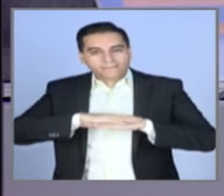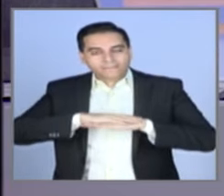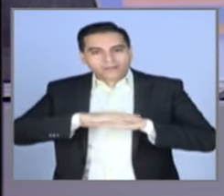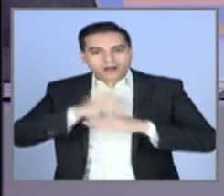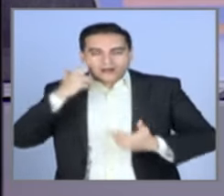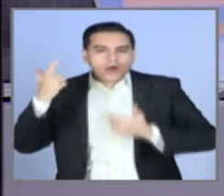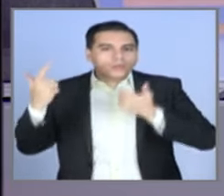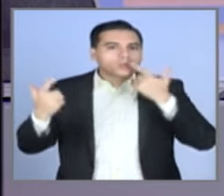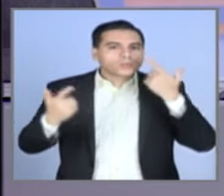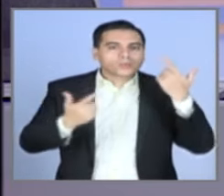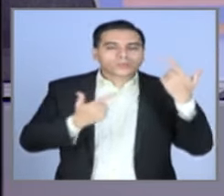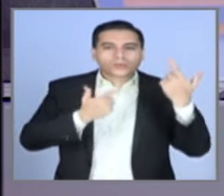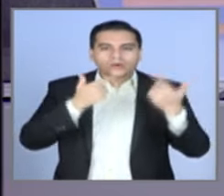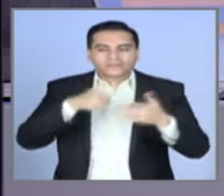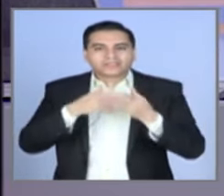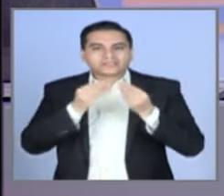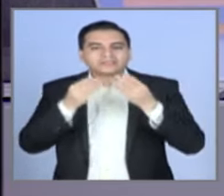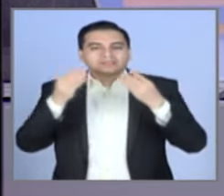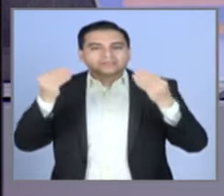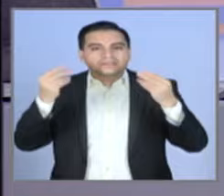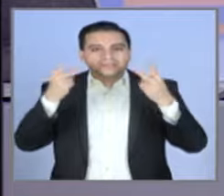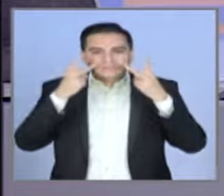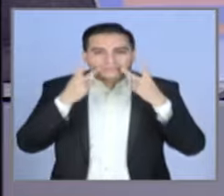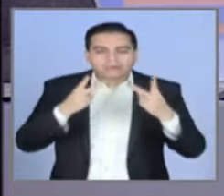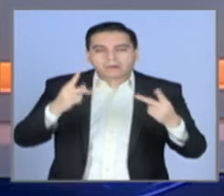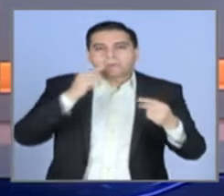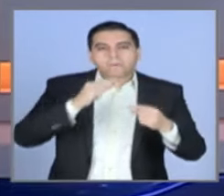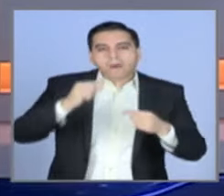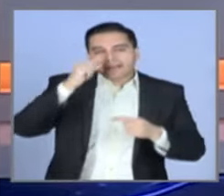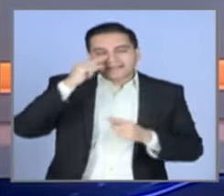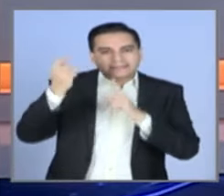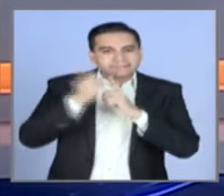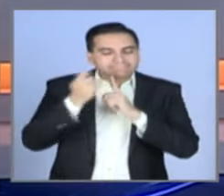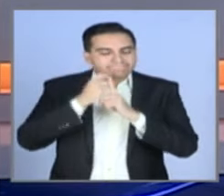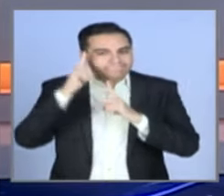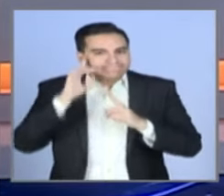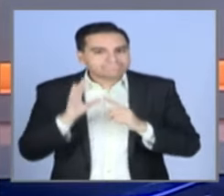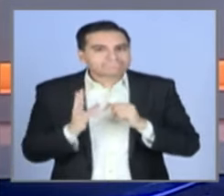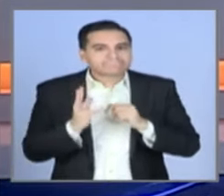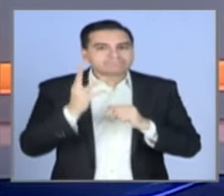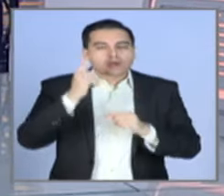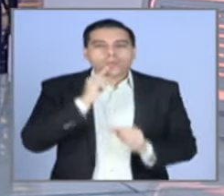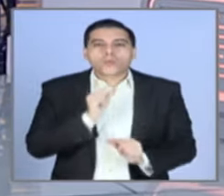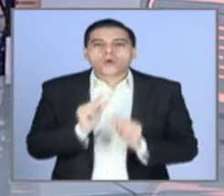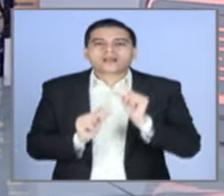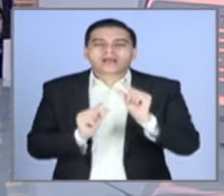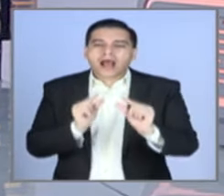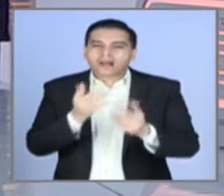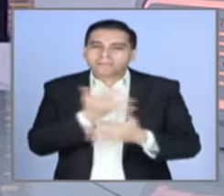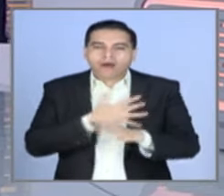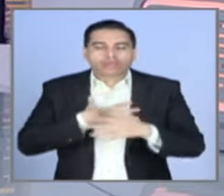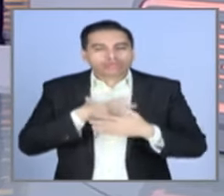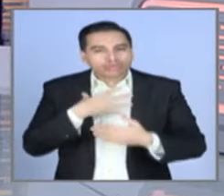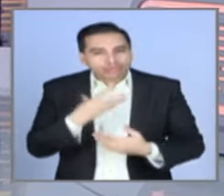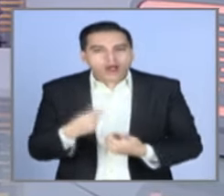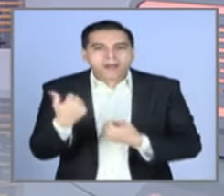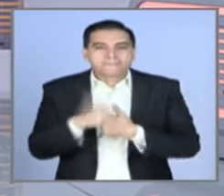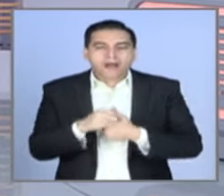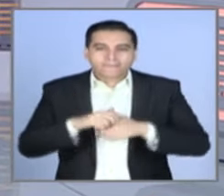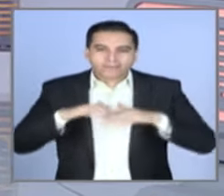ندور في تيه وتيه، والدين نجاة فيه، والكلمة الطيبة هي